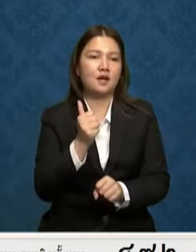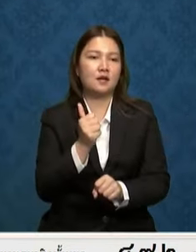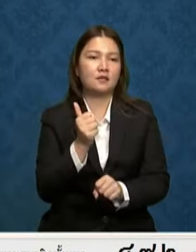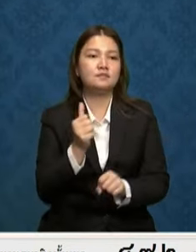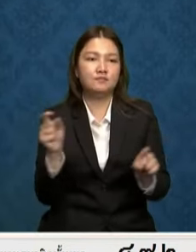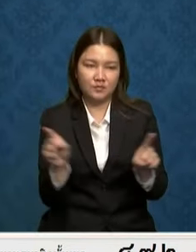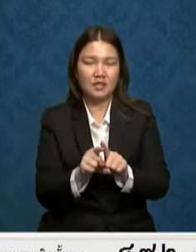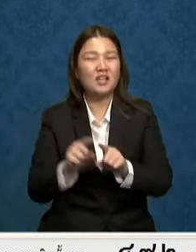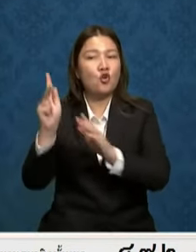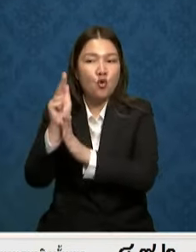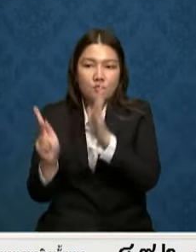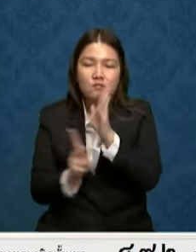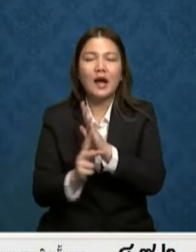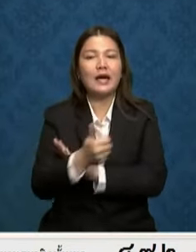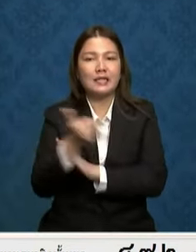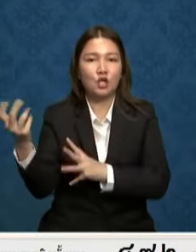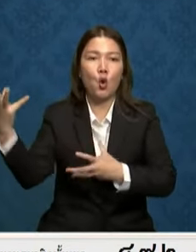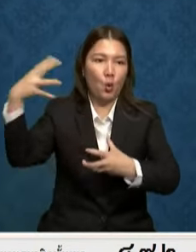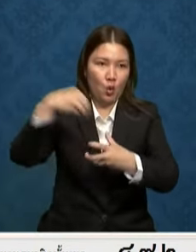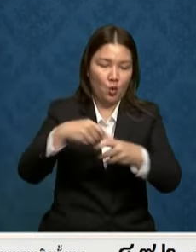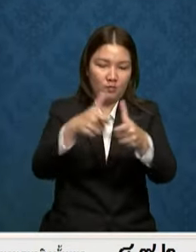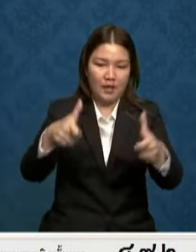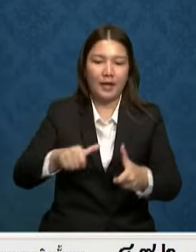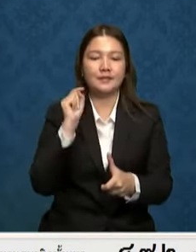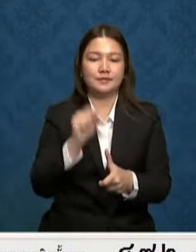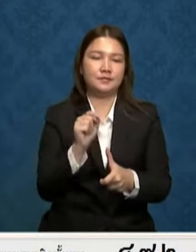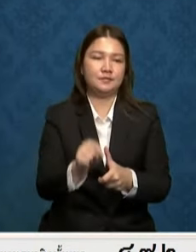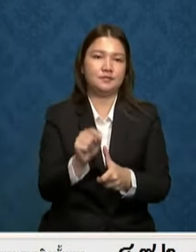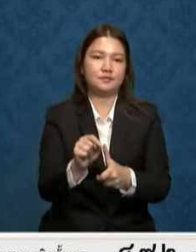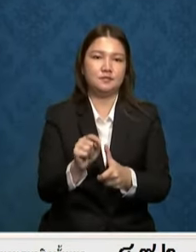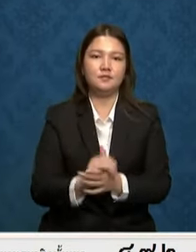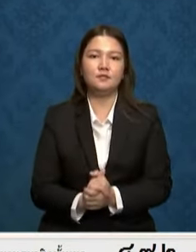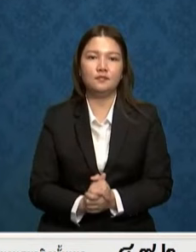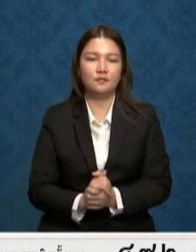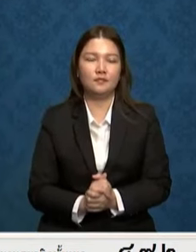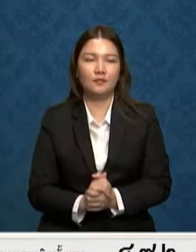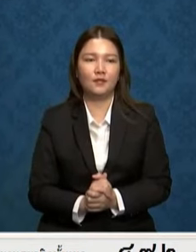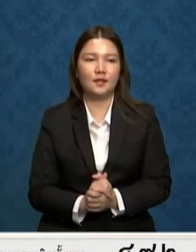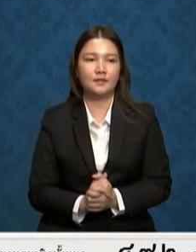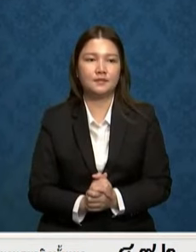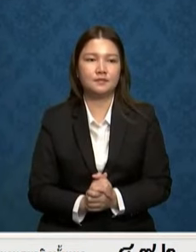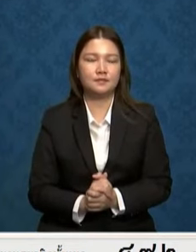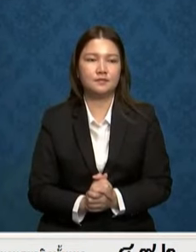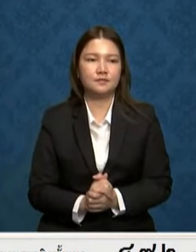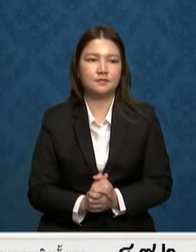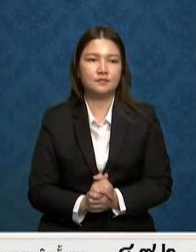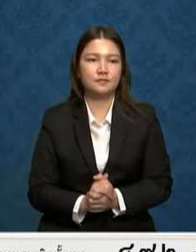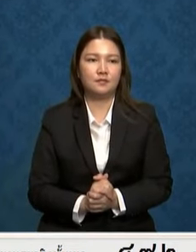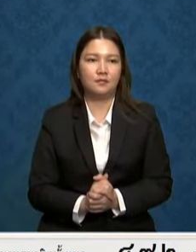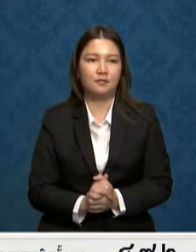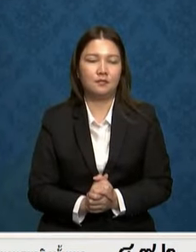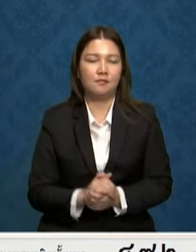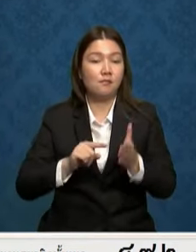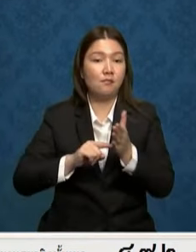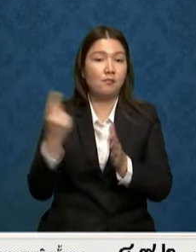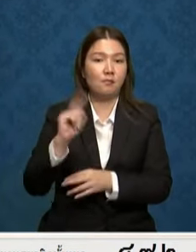หมายอื่นๆที่รวมอยู่ในรายงานของคณะกรรมาธิการชุดนี้นะครับเมื่อกี้สุดเอ่อตอนแรก